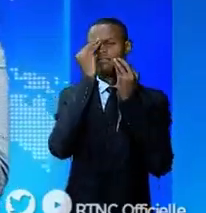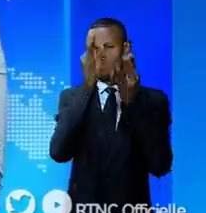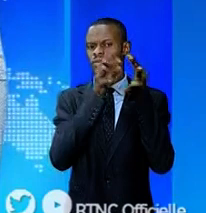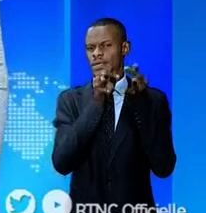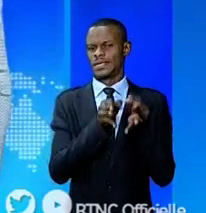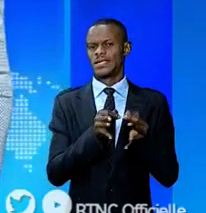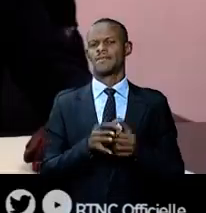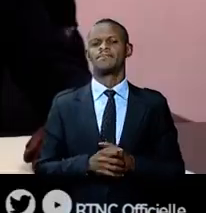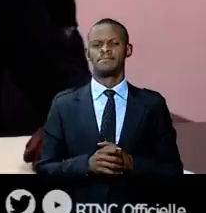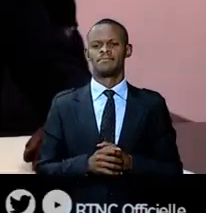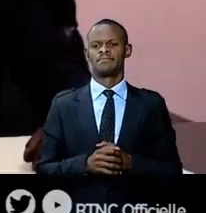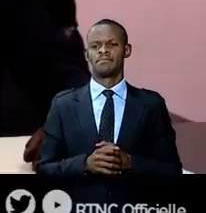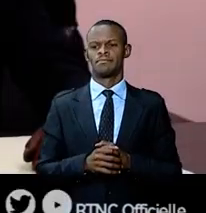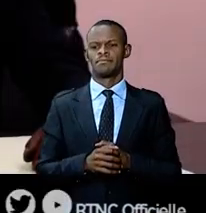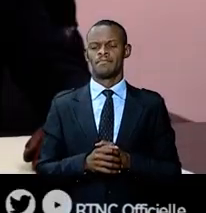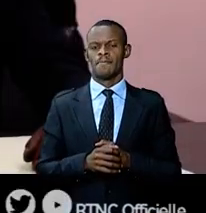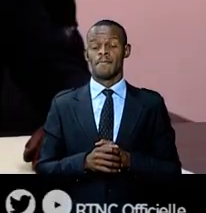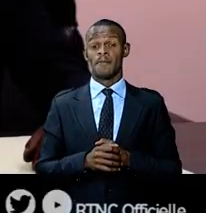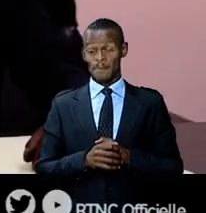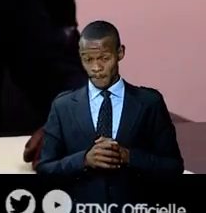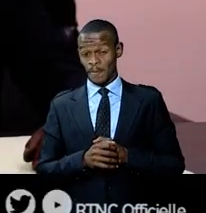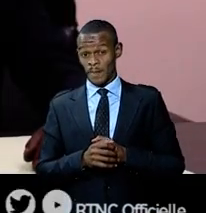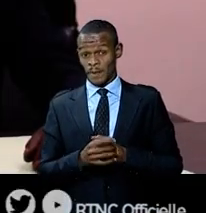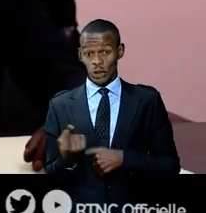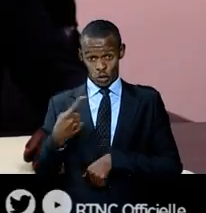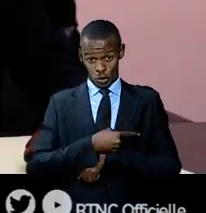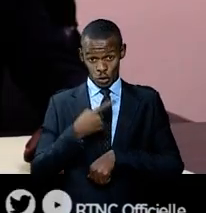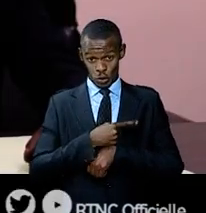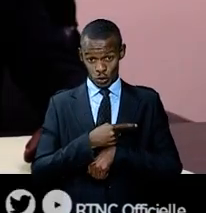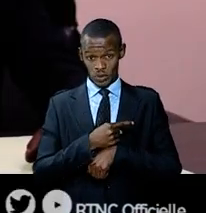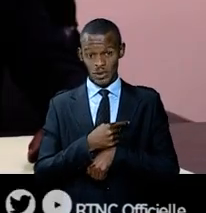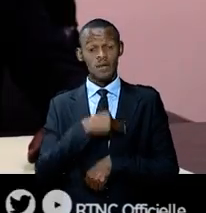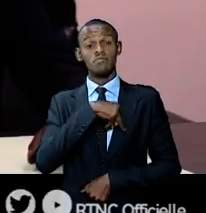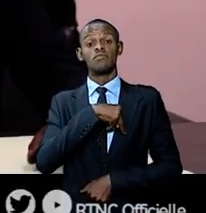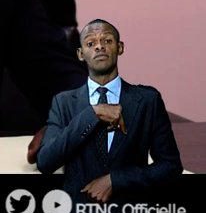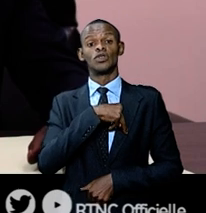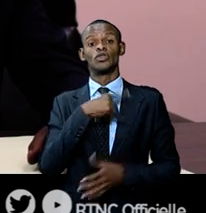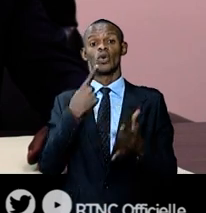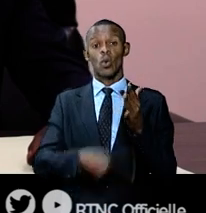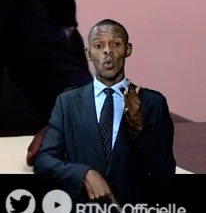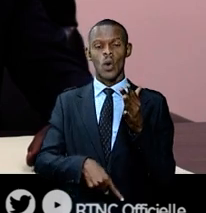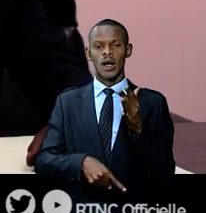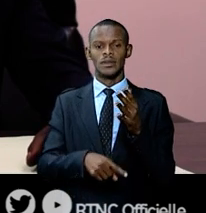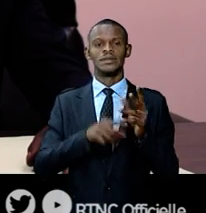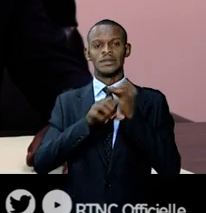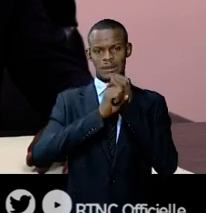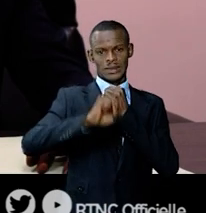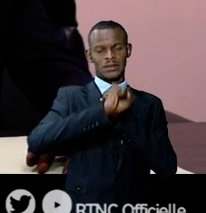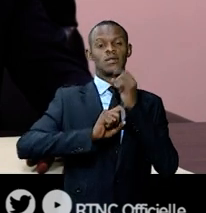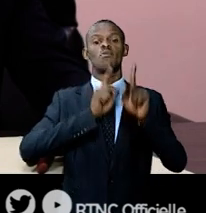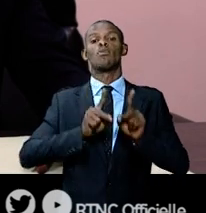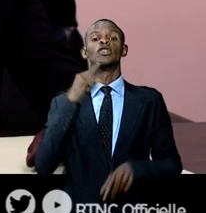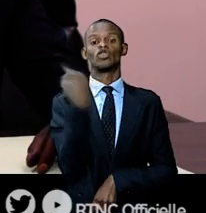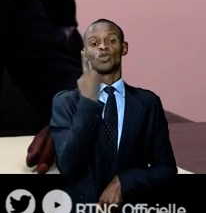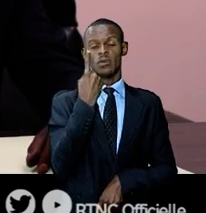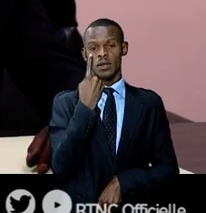On l'écoute. La célébration de cette double journée vise essentiellement la sensibilisation de la population mondiale, respectivement